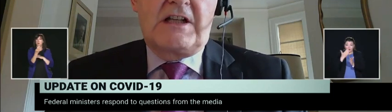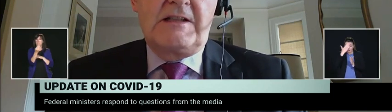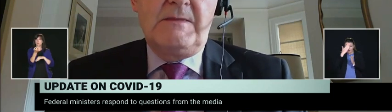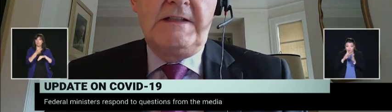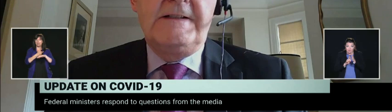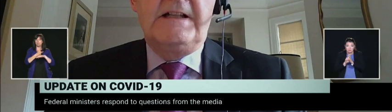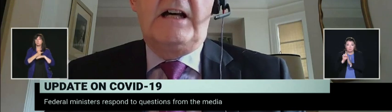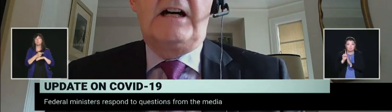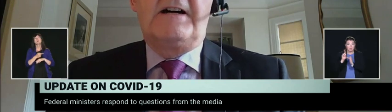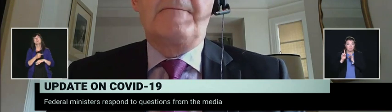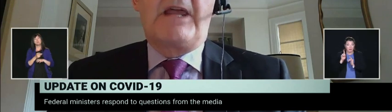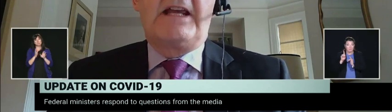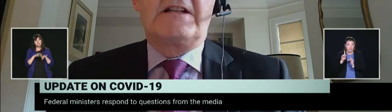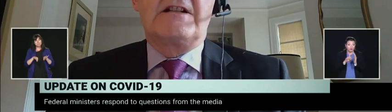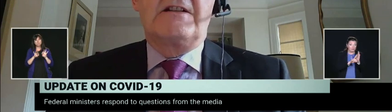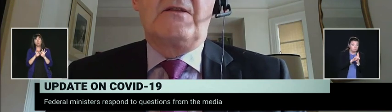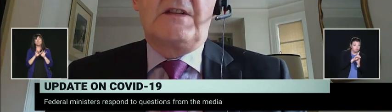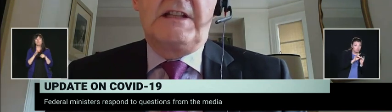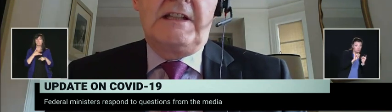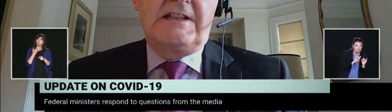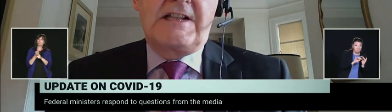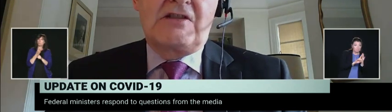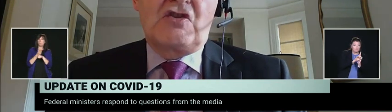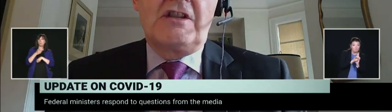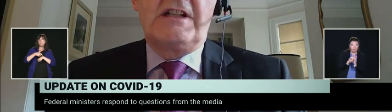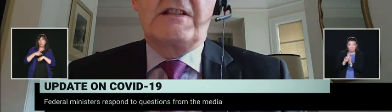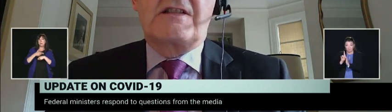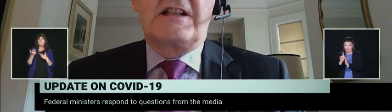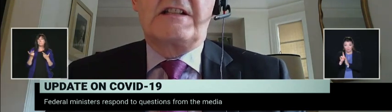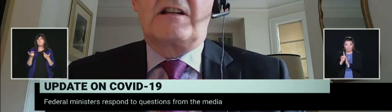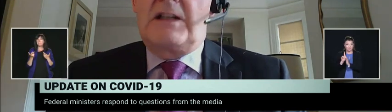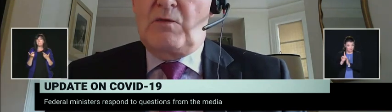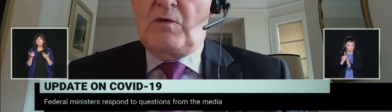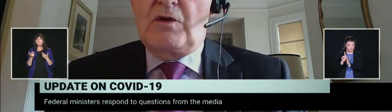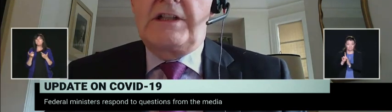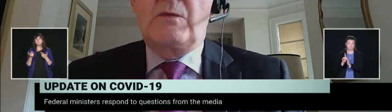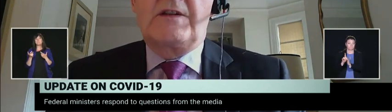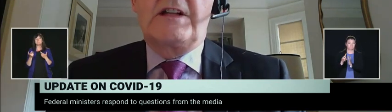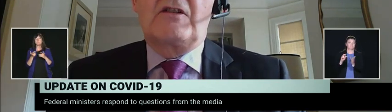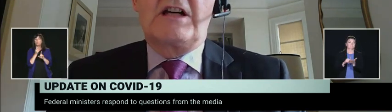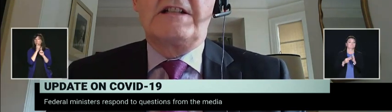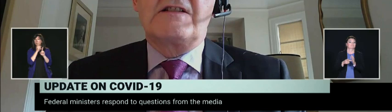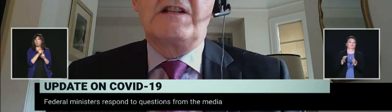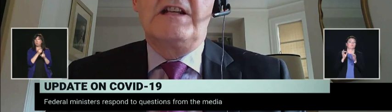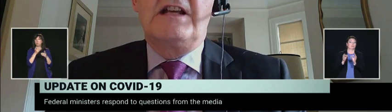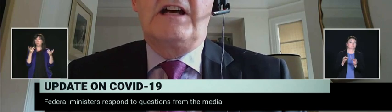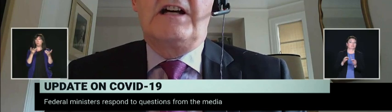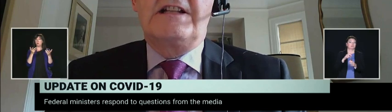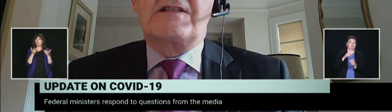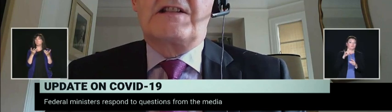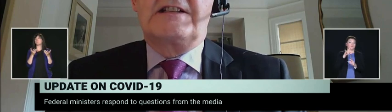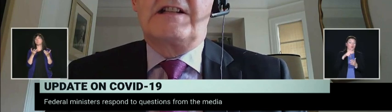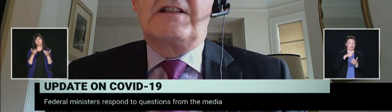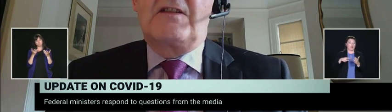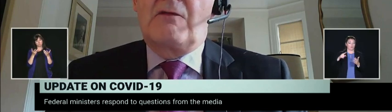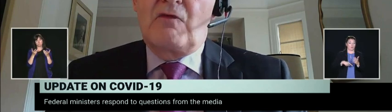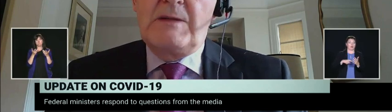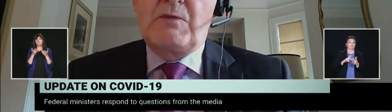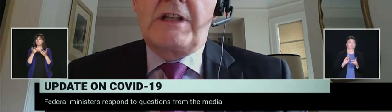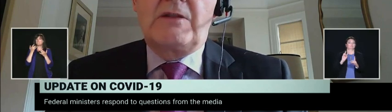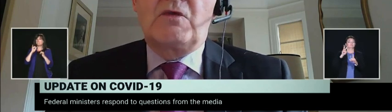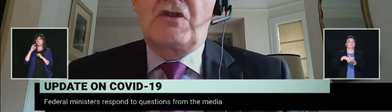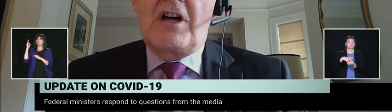amount of time. The intention is that, and we're working with the airlines, is that